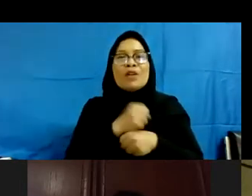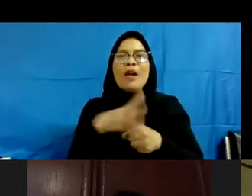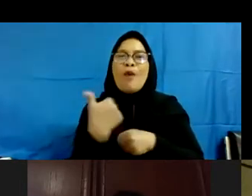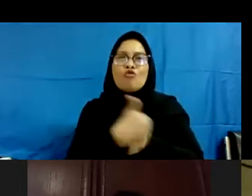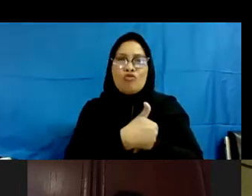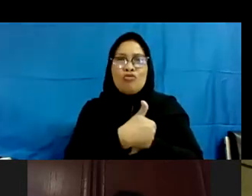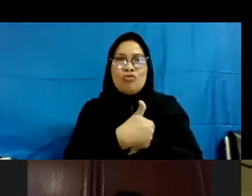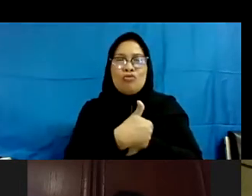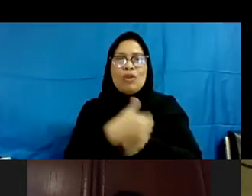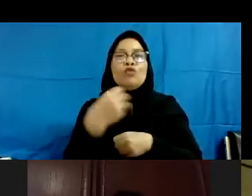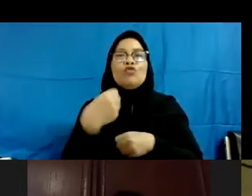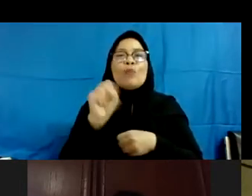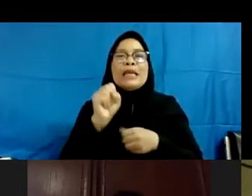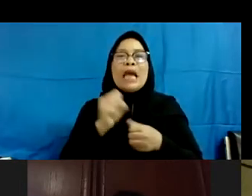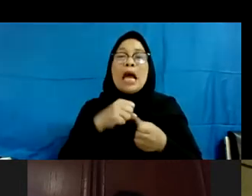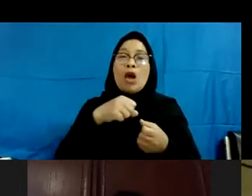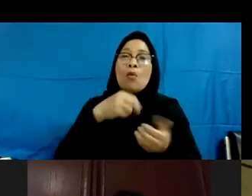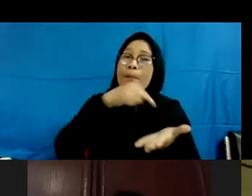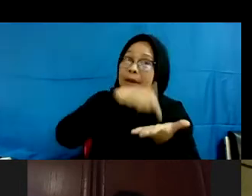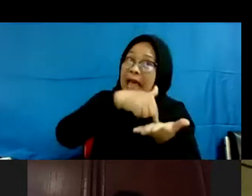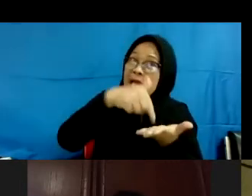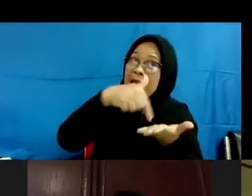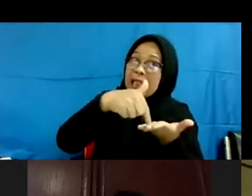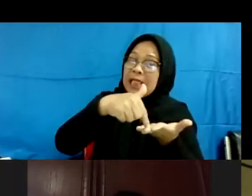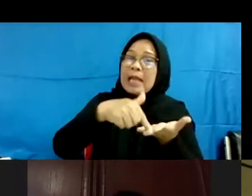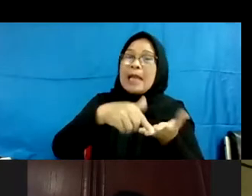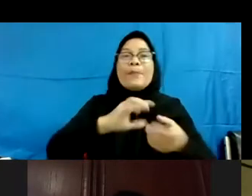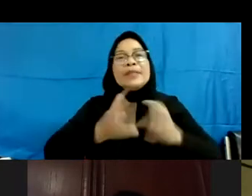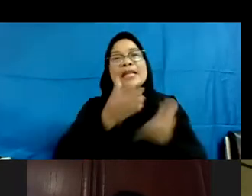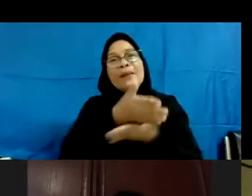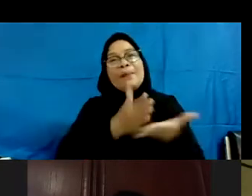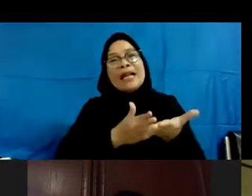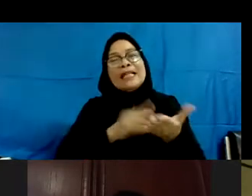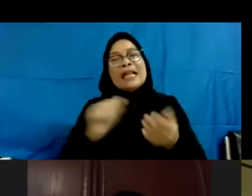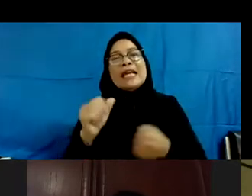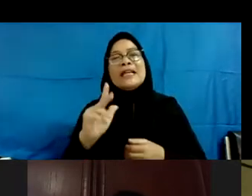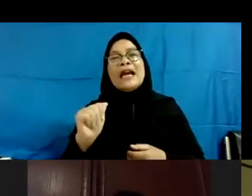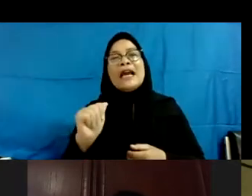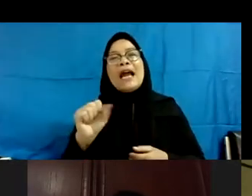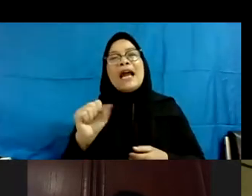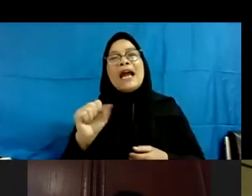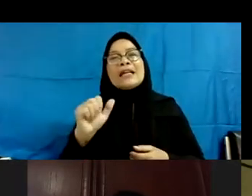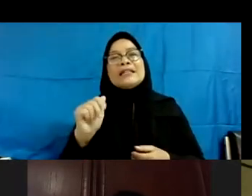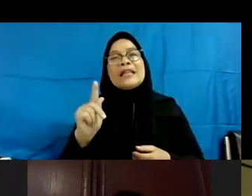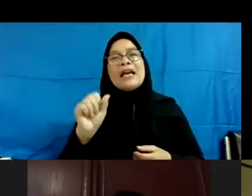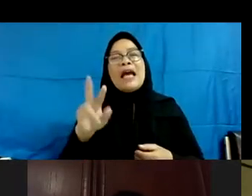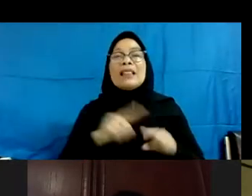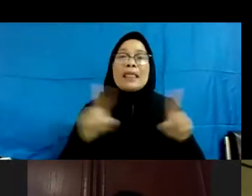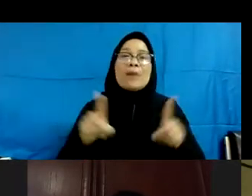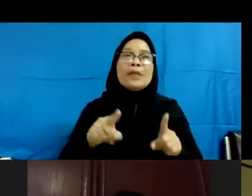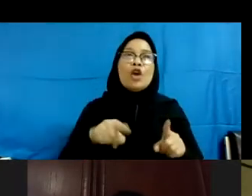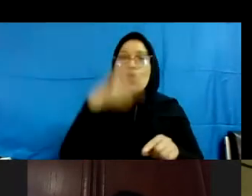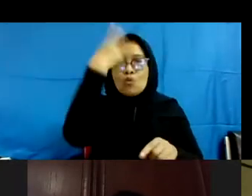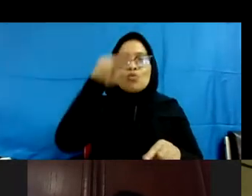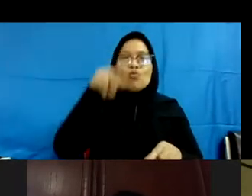Braille ini menjadi sebuah alternatif. Ini bagian dari aksara gitu kan, bukan hanya untuk tunanetra saja, tetapi buat siapapun yang